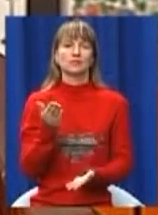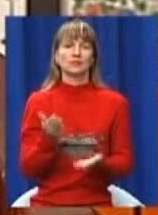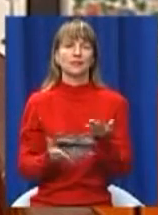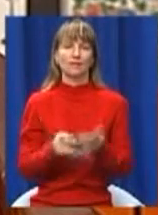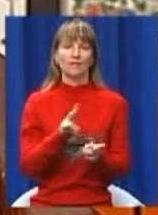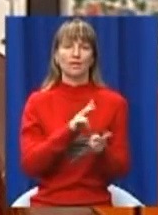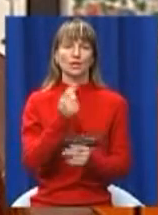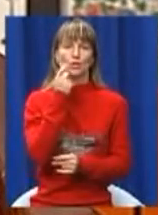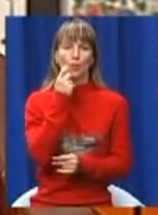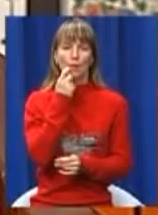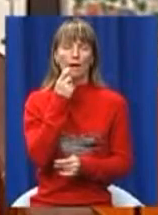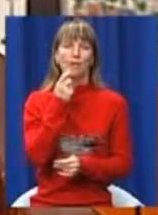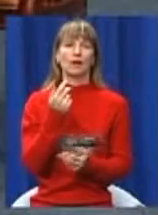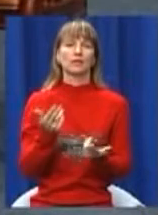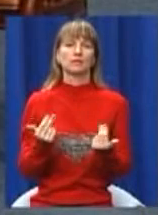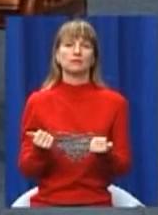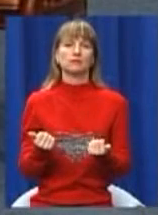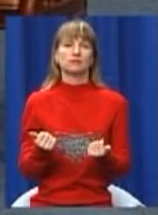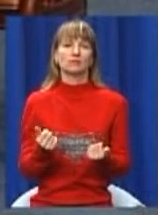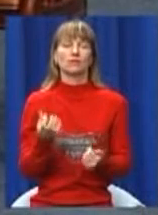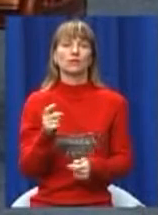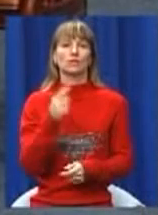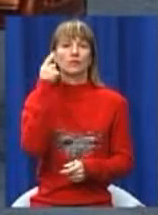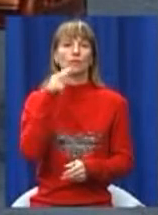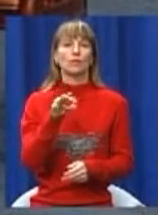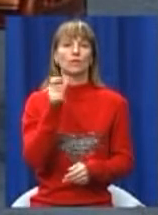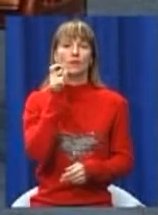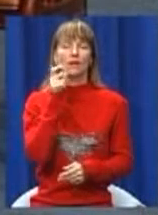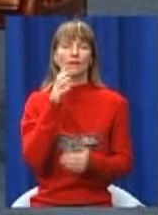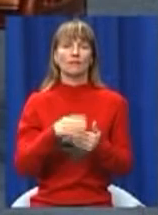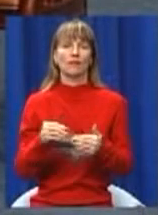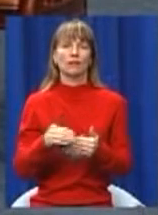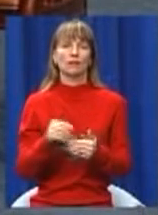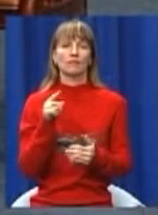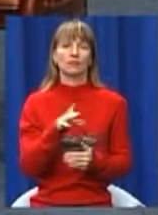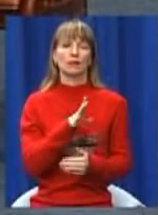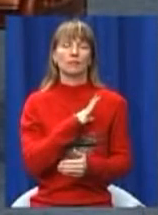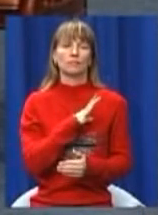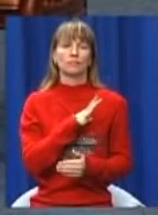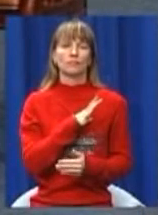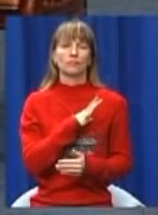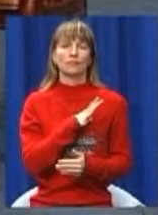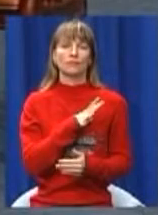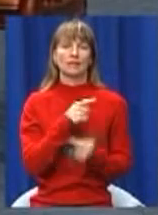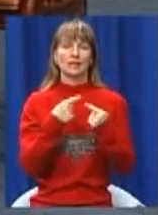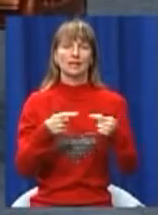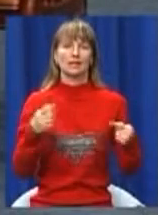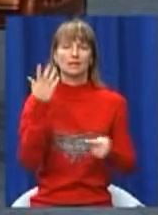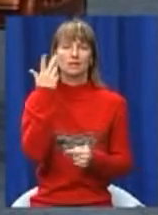вона шкодить зубам і... Так. А ще, що ти знаєш про цукрову вату? Вона буває різних